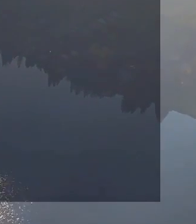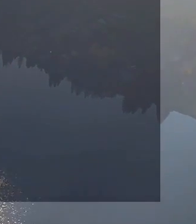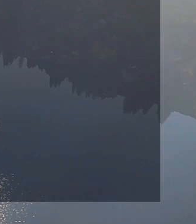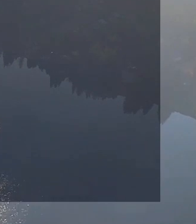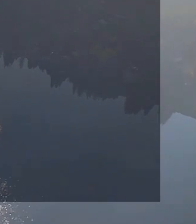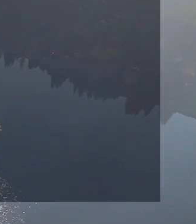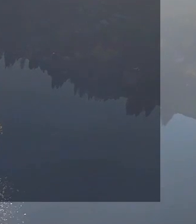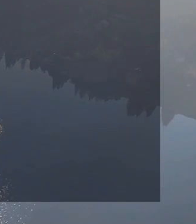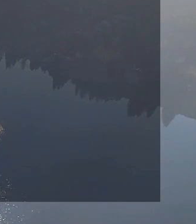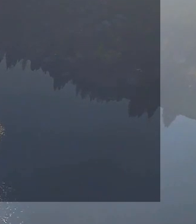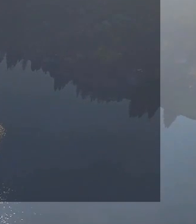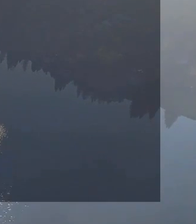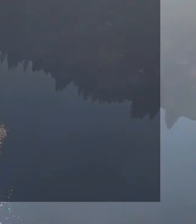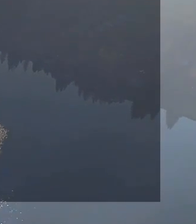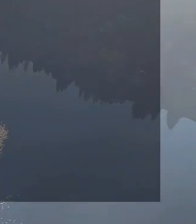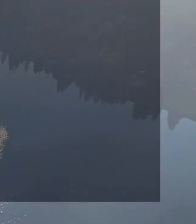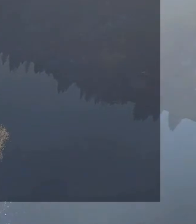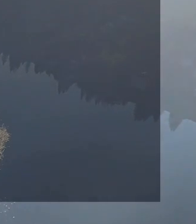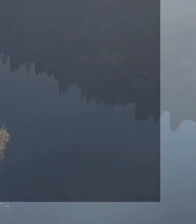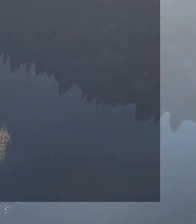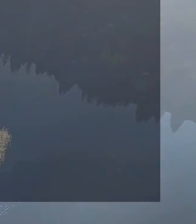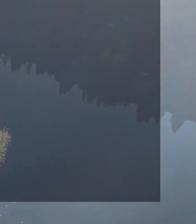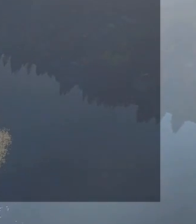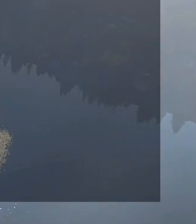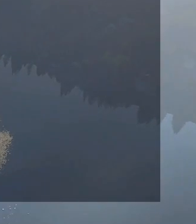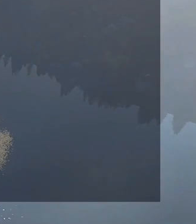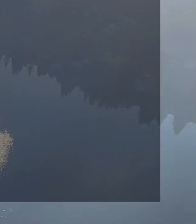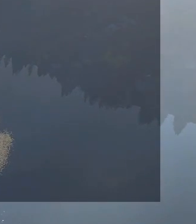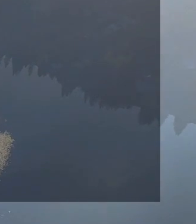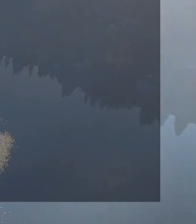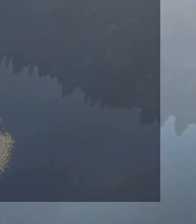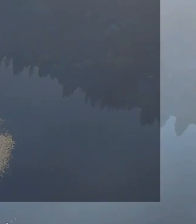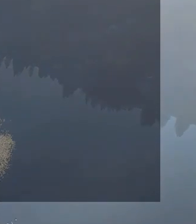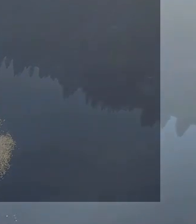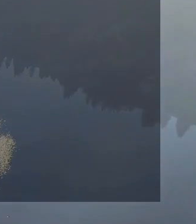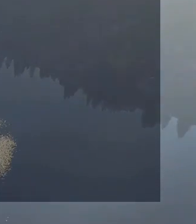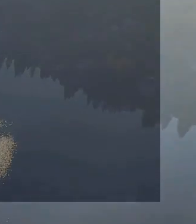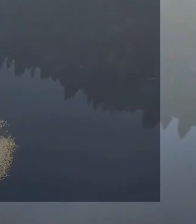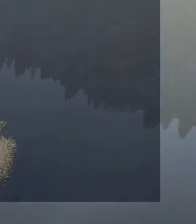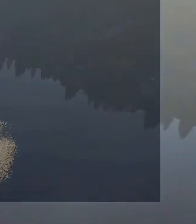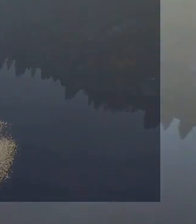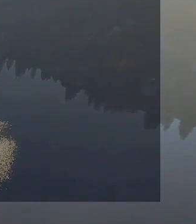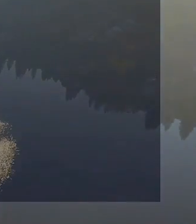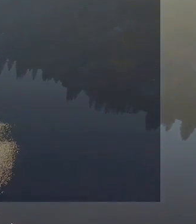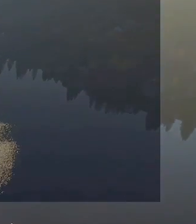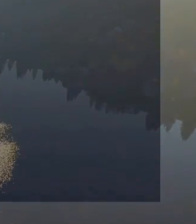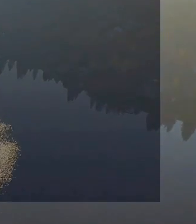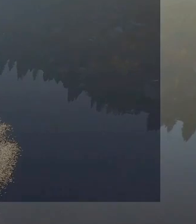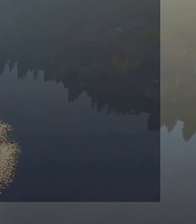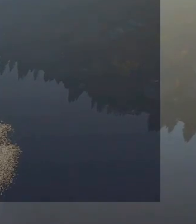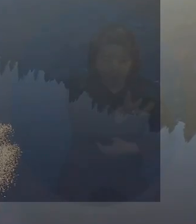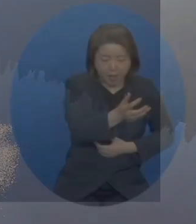안에서 여러분 모두를 사랑합니다. 아멘. 하나님의 말씀입니다.